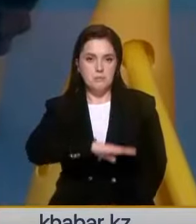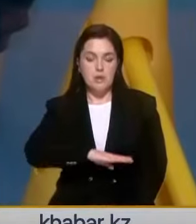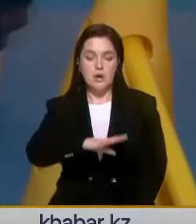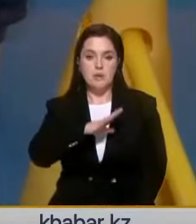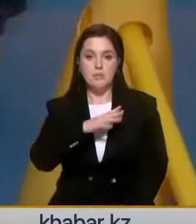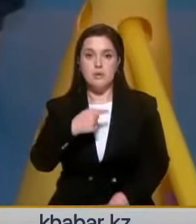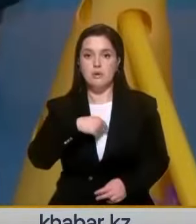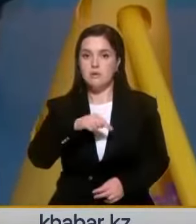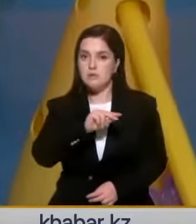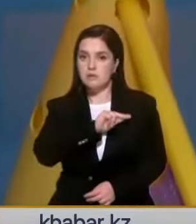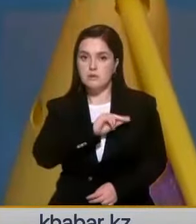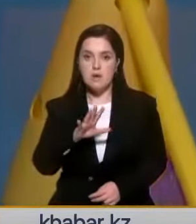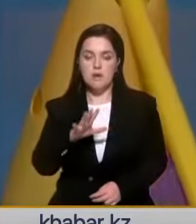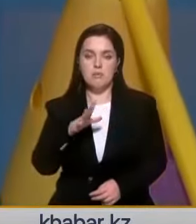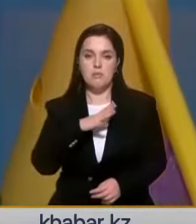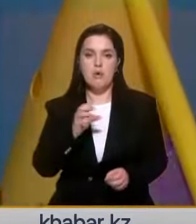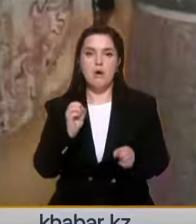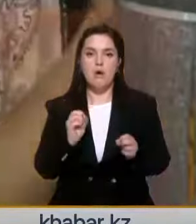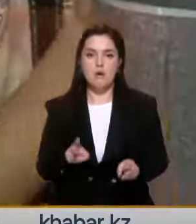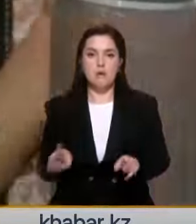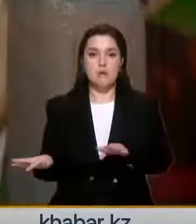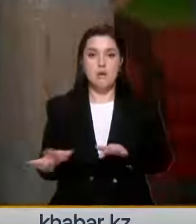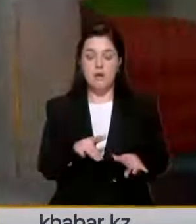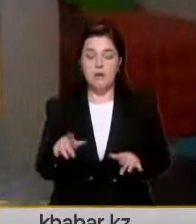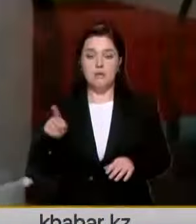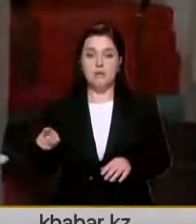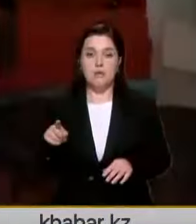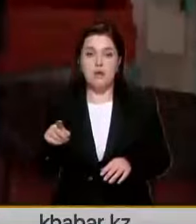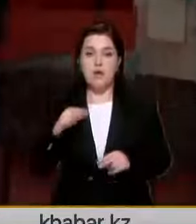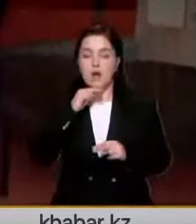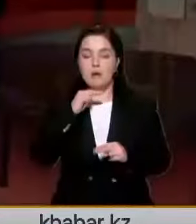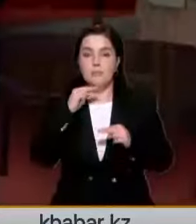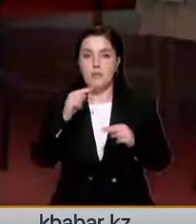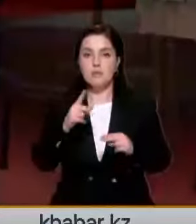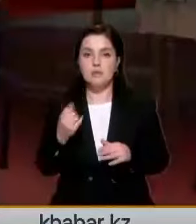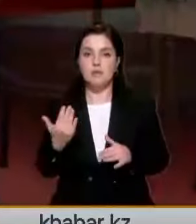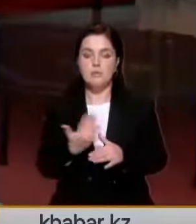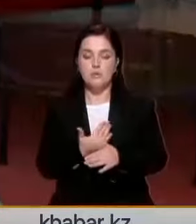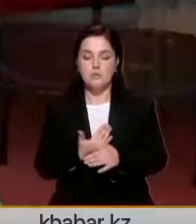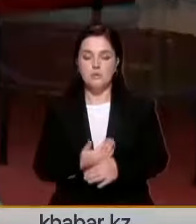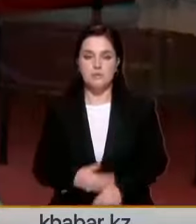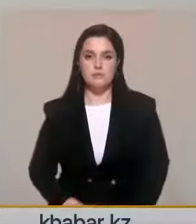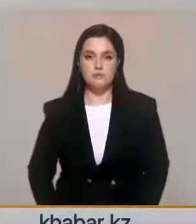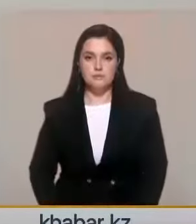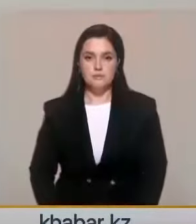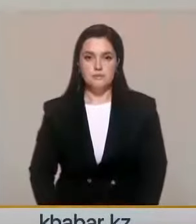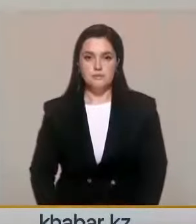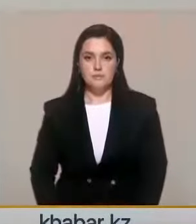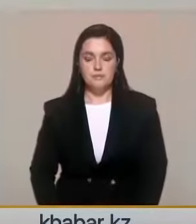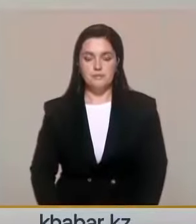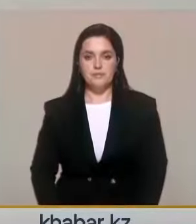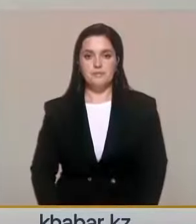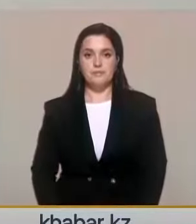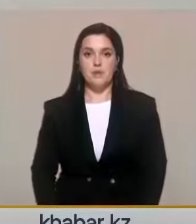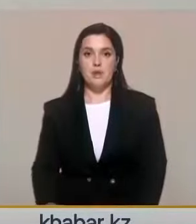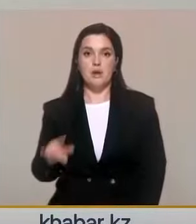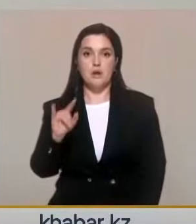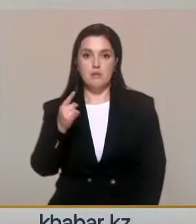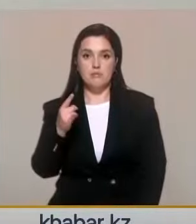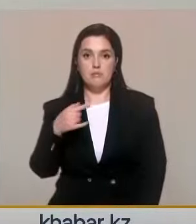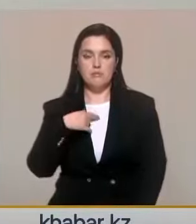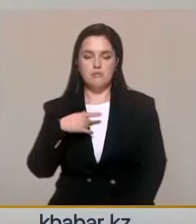бессилия руки просто опускались тогда Многодетная мама обратилась за помощью когда поставили диагноз я была прямо